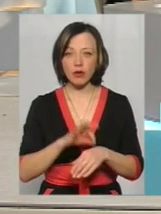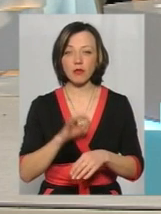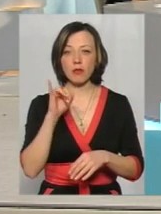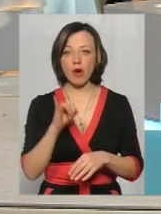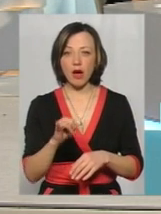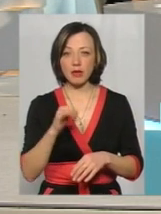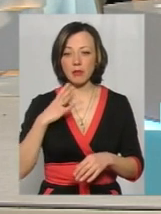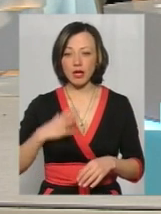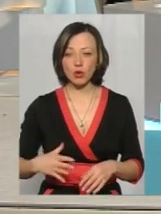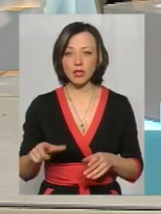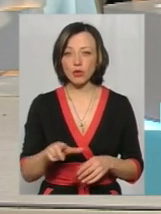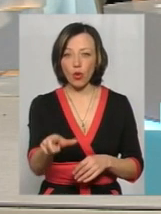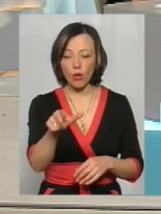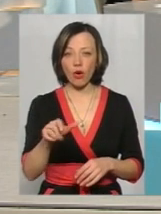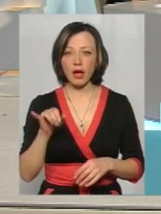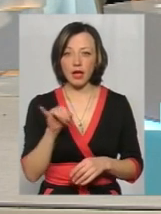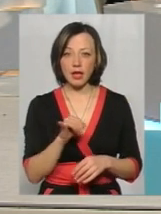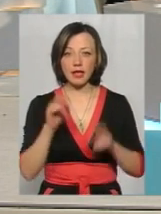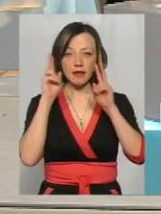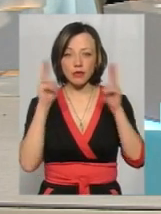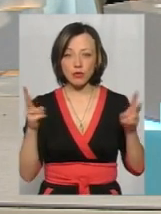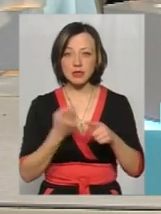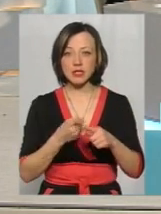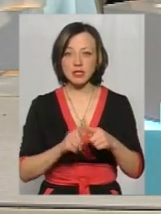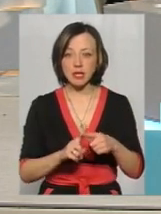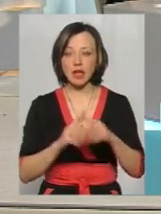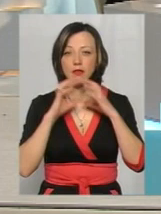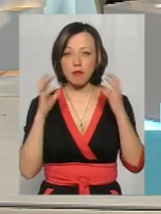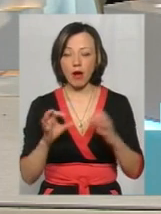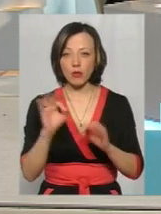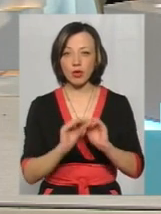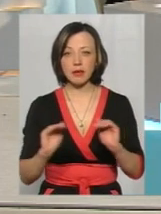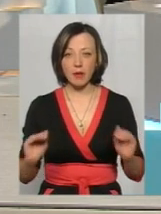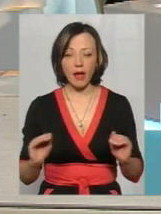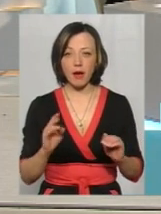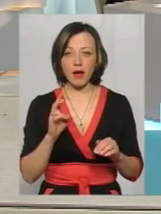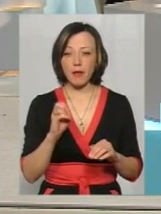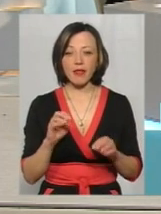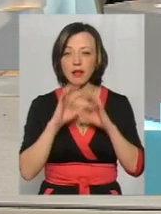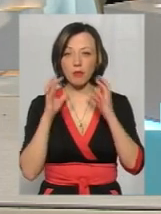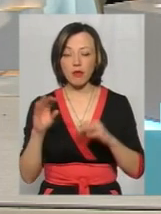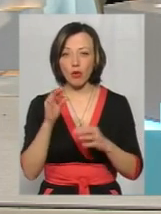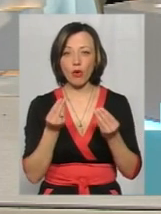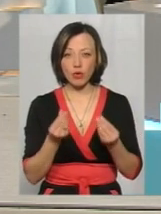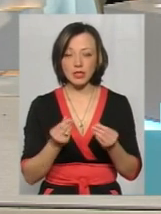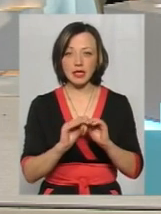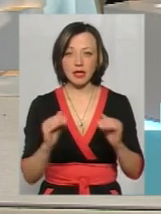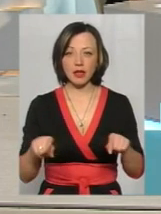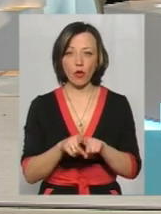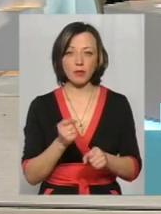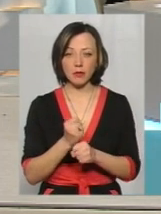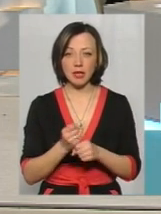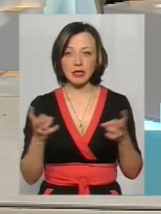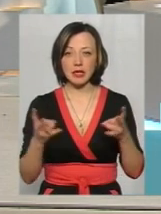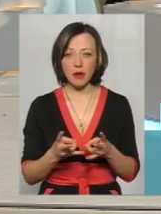погано переносять дорогу. І ви не вірте, що це вони дбають про дітей. Якби вони не дбали про гроші, про дітей, то такого б не робили.